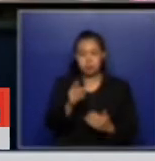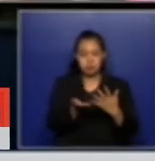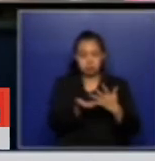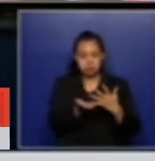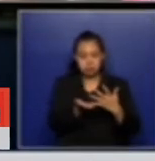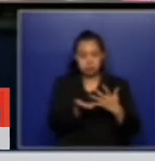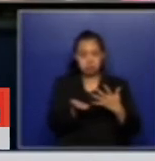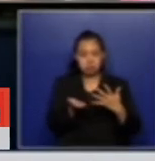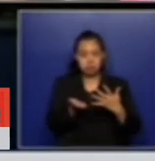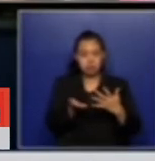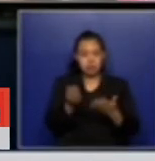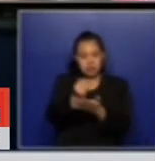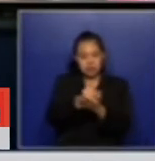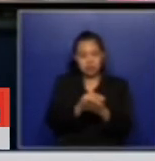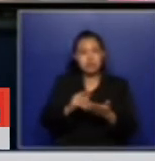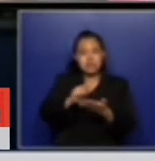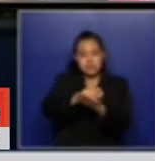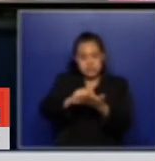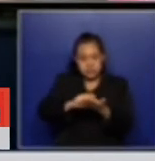บประมาณ